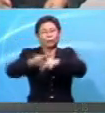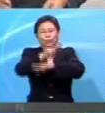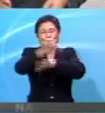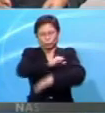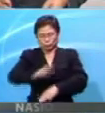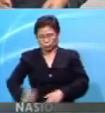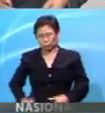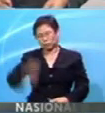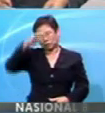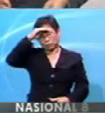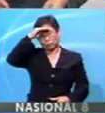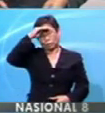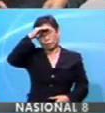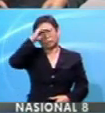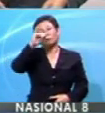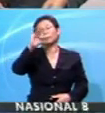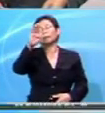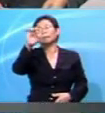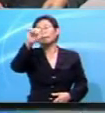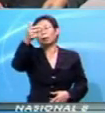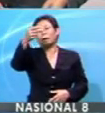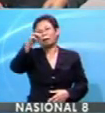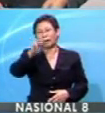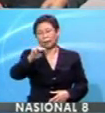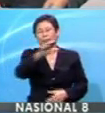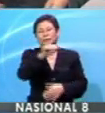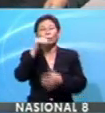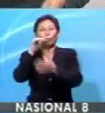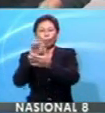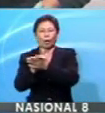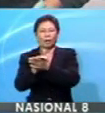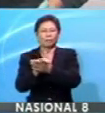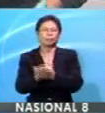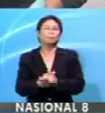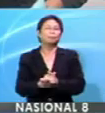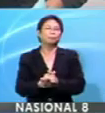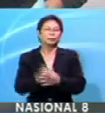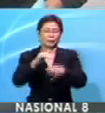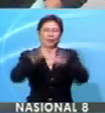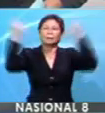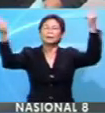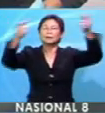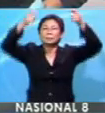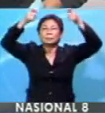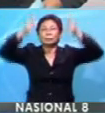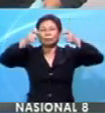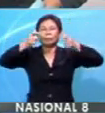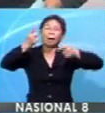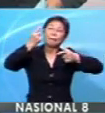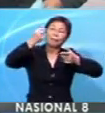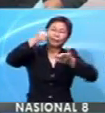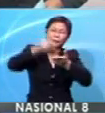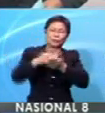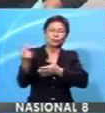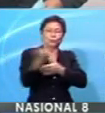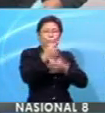Sultan Johor Sultan Ibrahim Sultan Iskandar dan permaisuri Raja Zar Sofiah pada istiadat kemahkotaan baru-baru ini